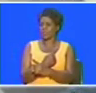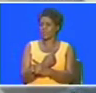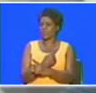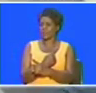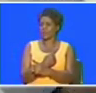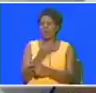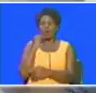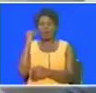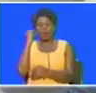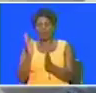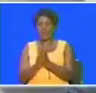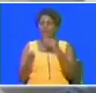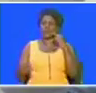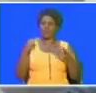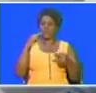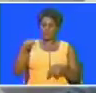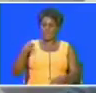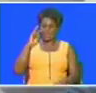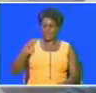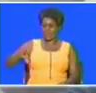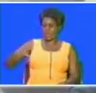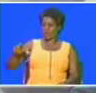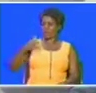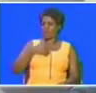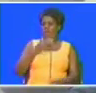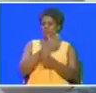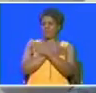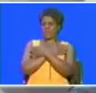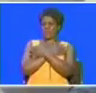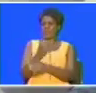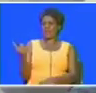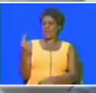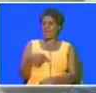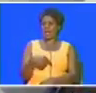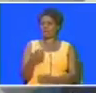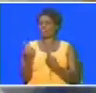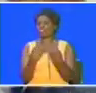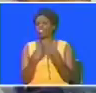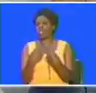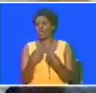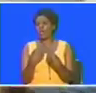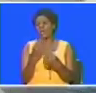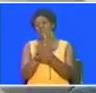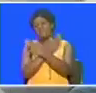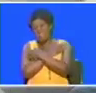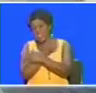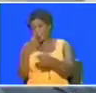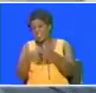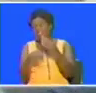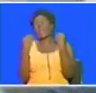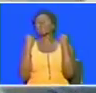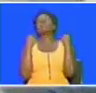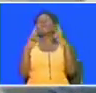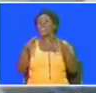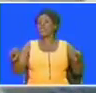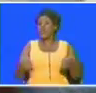cha nyumbani. Kwa hivyo mimi huwa naona hapa mjini watu wengi mna marafiki unasema, "Ebu njoo bedroom yangu tuongee." Usiingishe tarafu yako kwa bedroom yako. Ongeleni